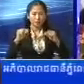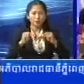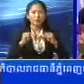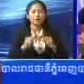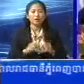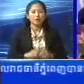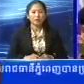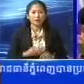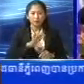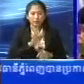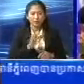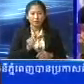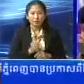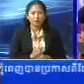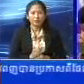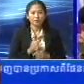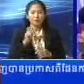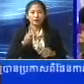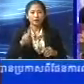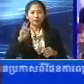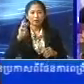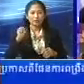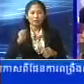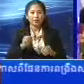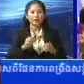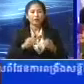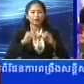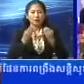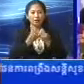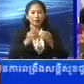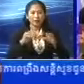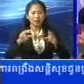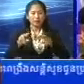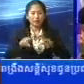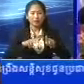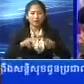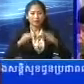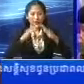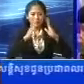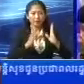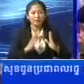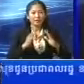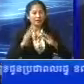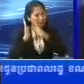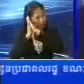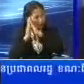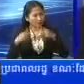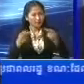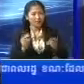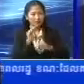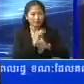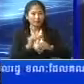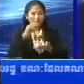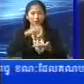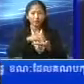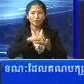Home Cambodia និង Tama Global Investment បានបើកដំណើរការធ្វើអាជីវកម្មអគារស្នាក់នៅមួយកន្លែងស្ថិតនៅក្នុងខណ្ឌសានសុខរាជធានីភ្នំពេ